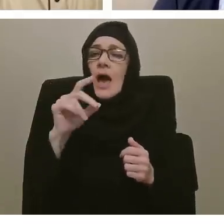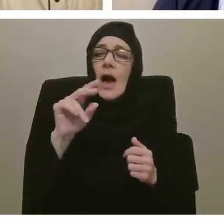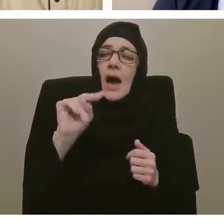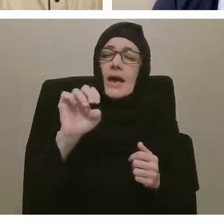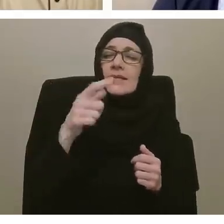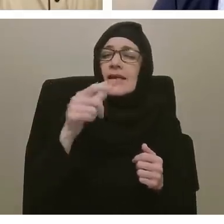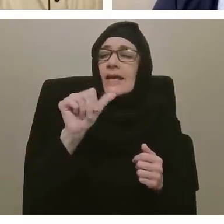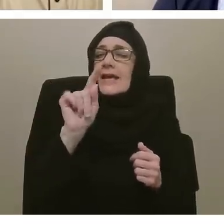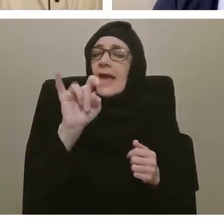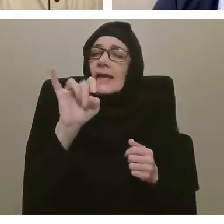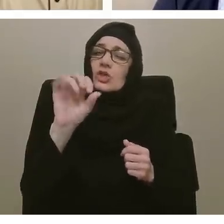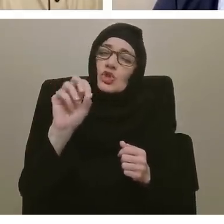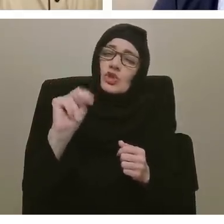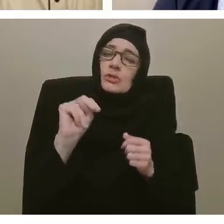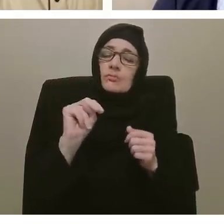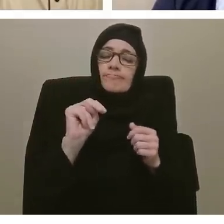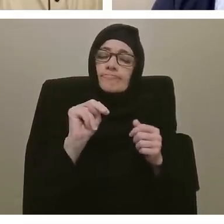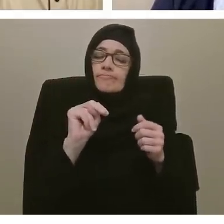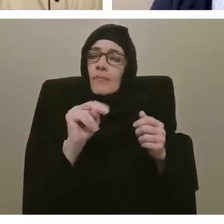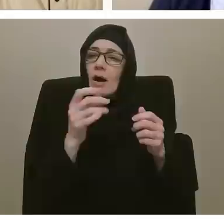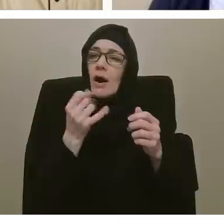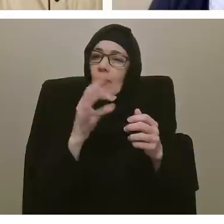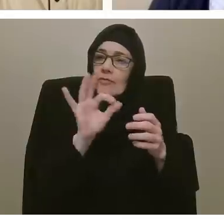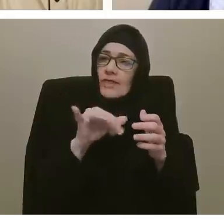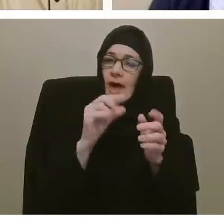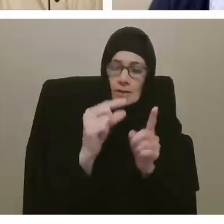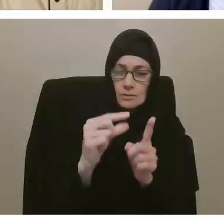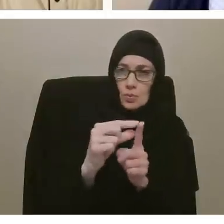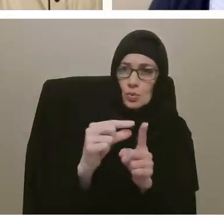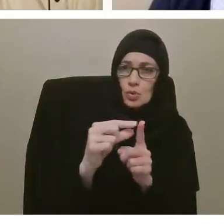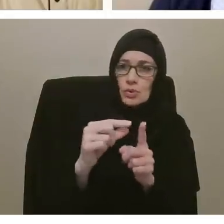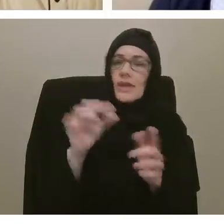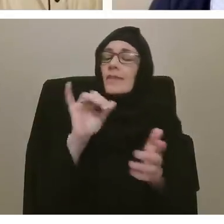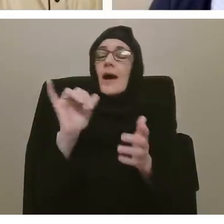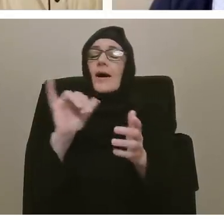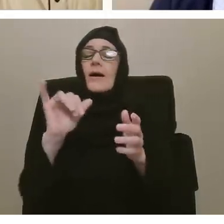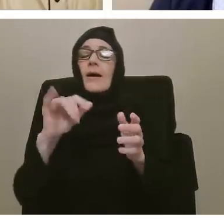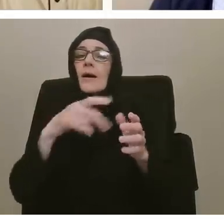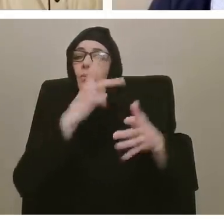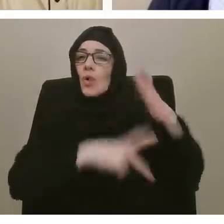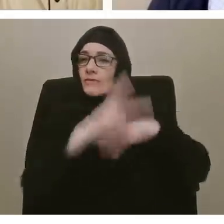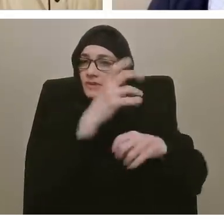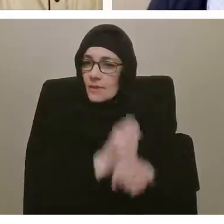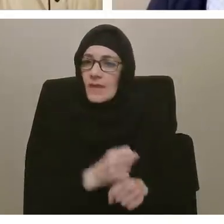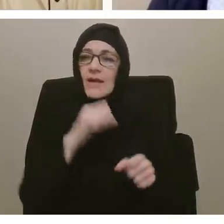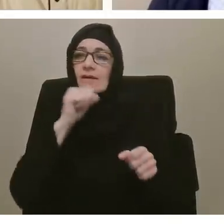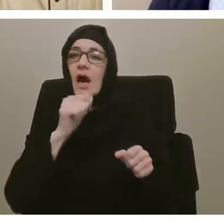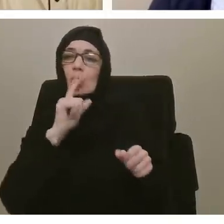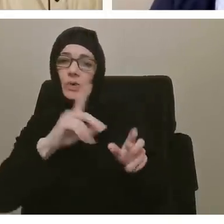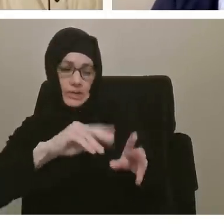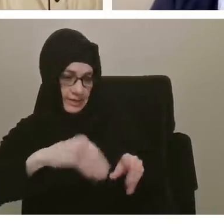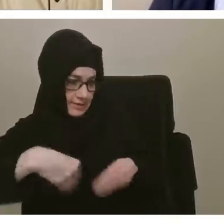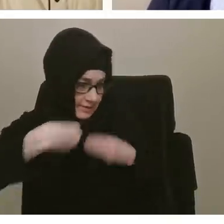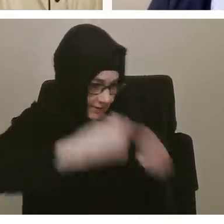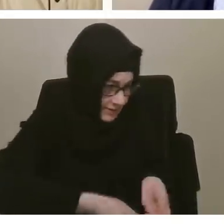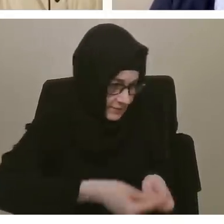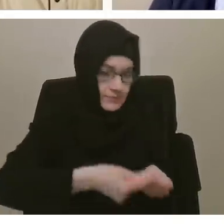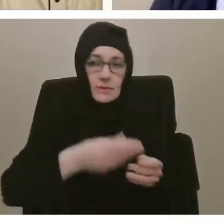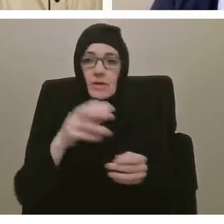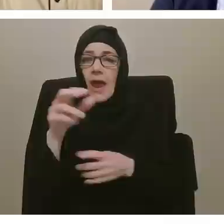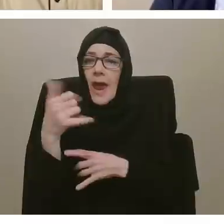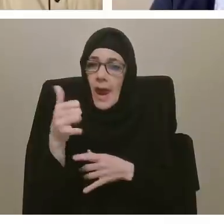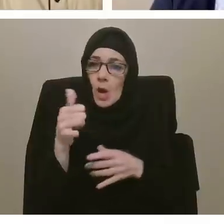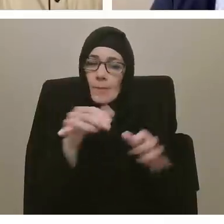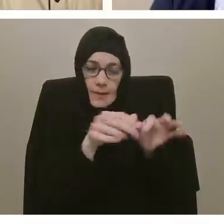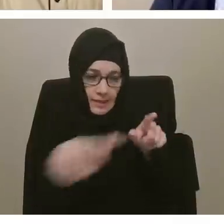the lettered word. The Prophet ﷺ was not presented with, you know, exact letters of the Arabic language presented to him and told